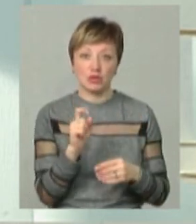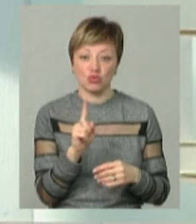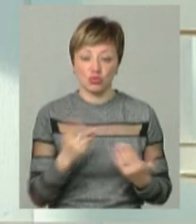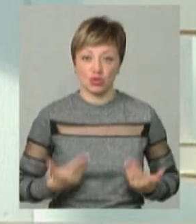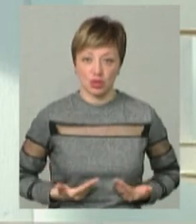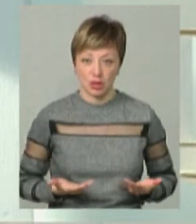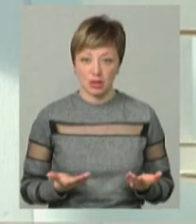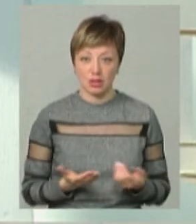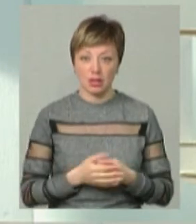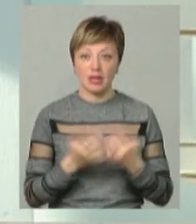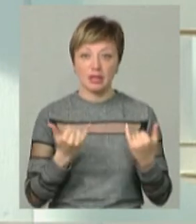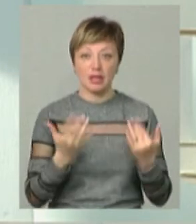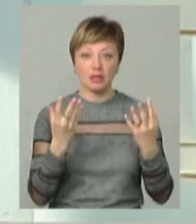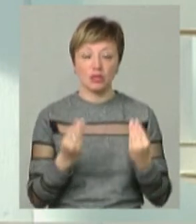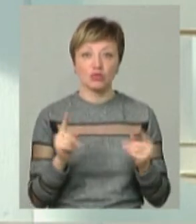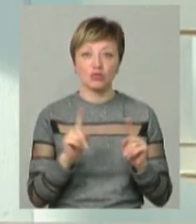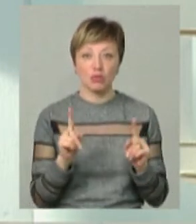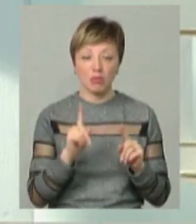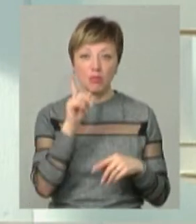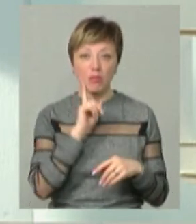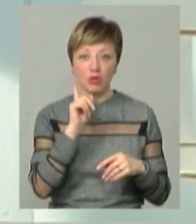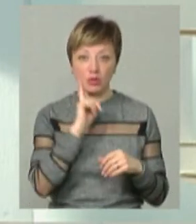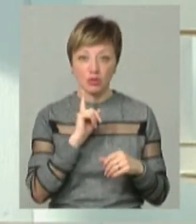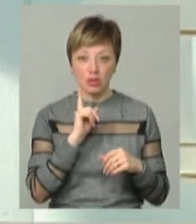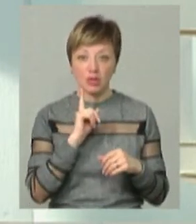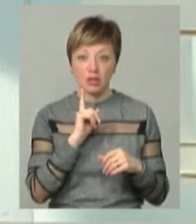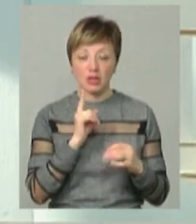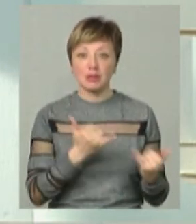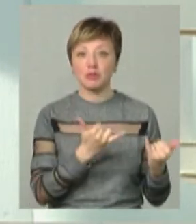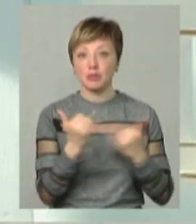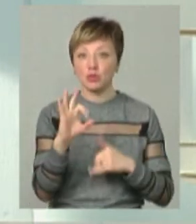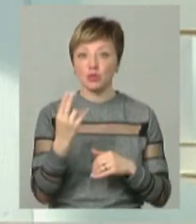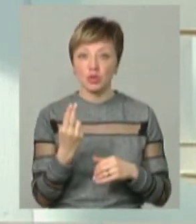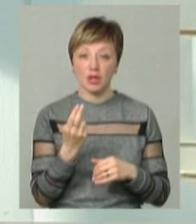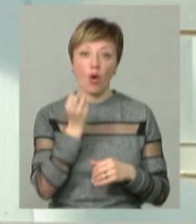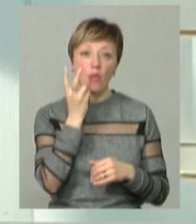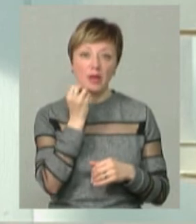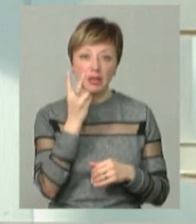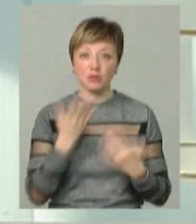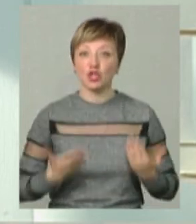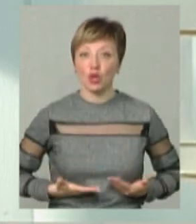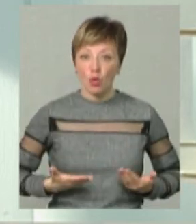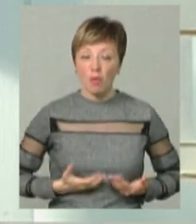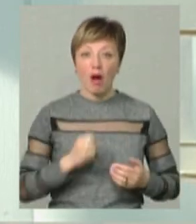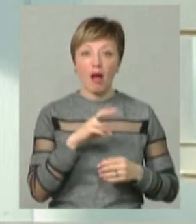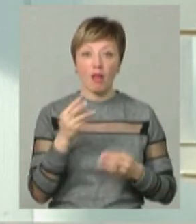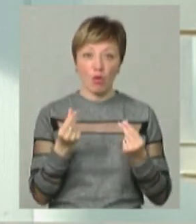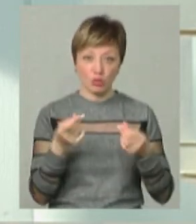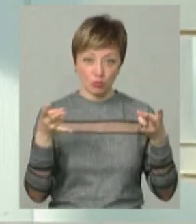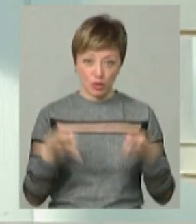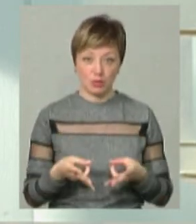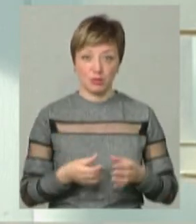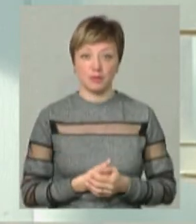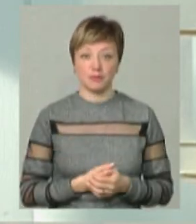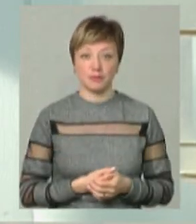І на даний час, щоб перебувати, поки що вони так забезпечені соціальними обідами і житлом, але кошти все одно